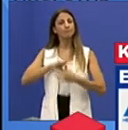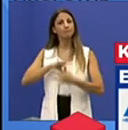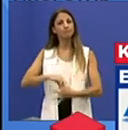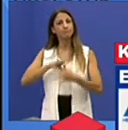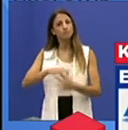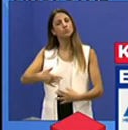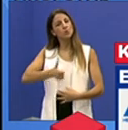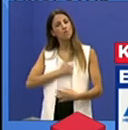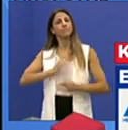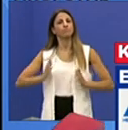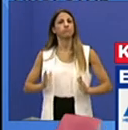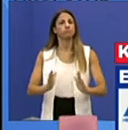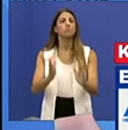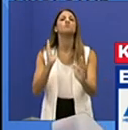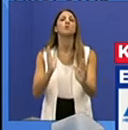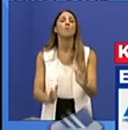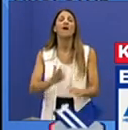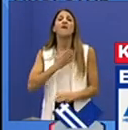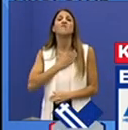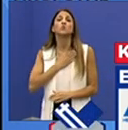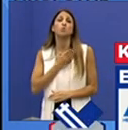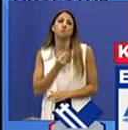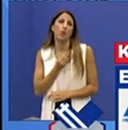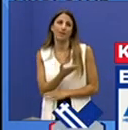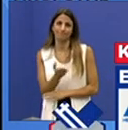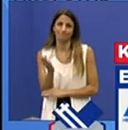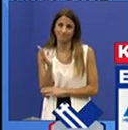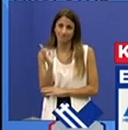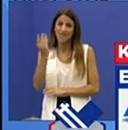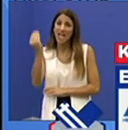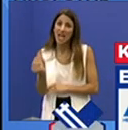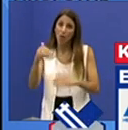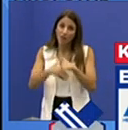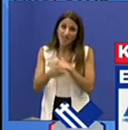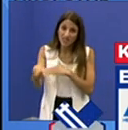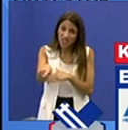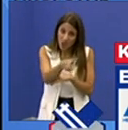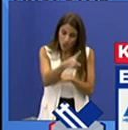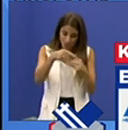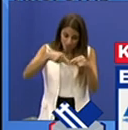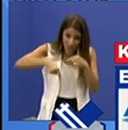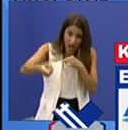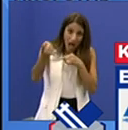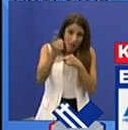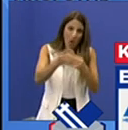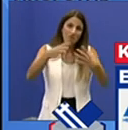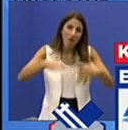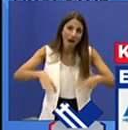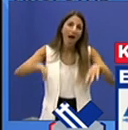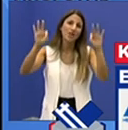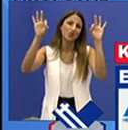τη δικιά μας ιστορία. Σας ευχαριστώ από την καρδιά μου. Καλό βράδυ και από αύριο ο